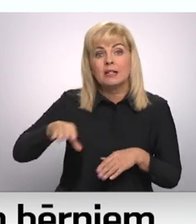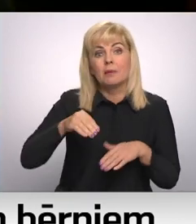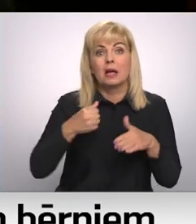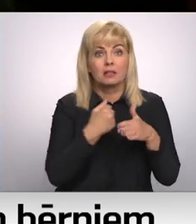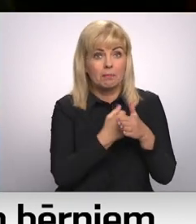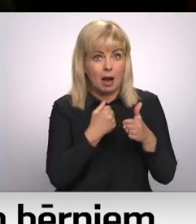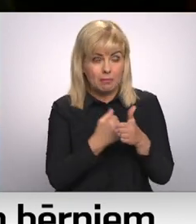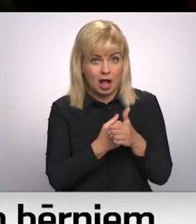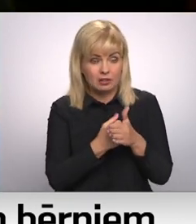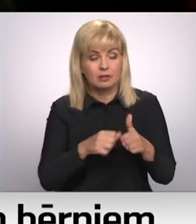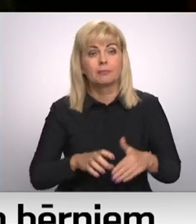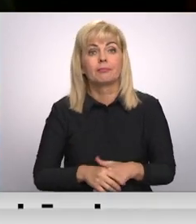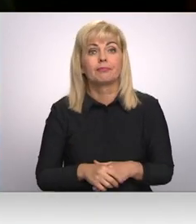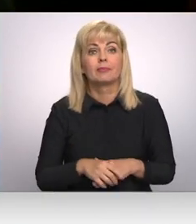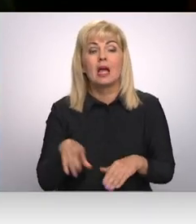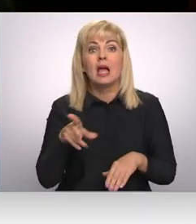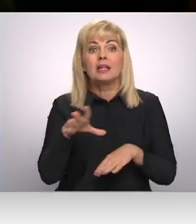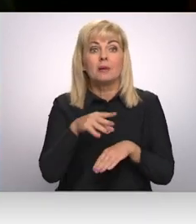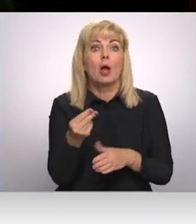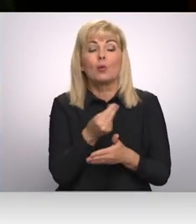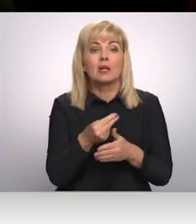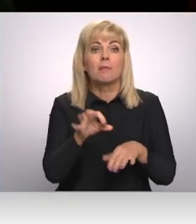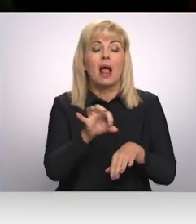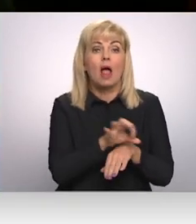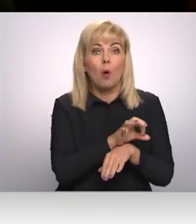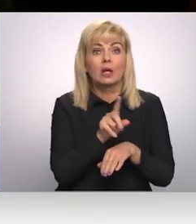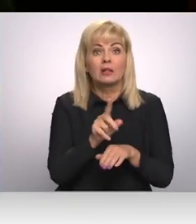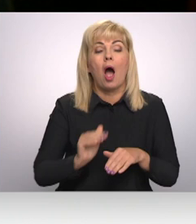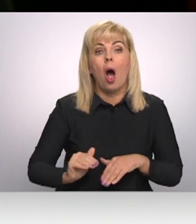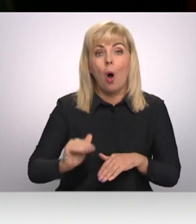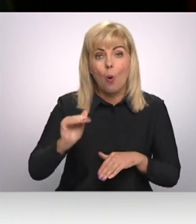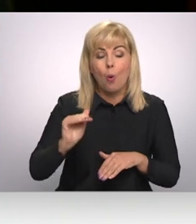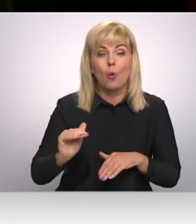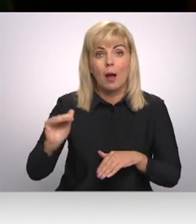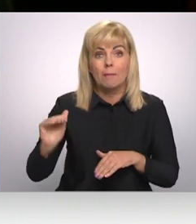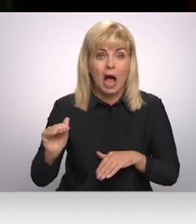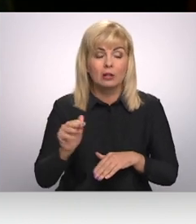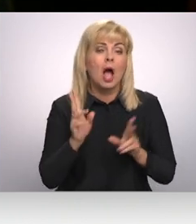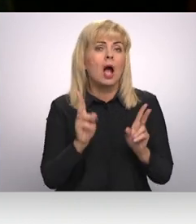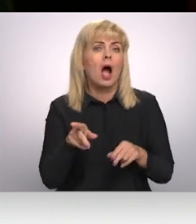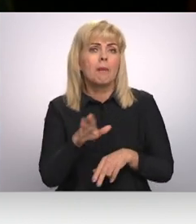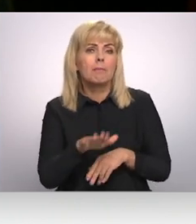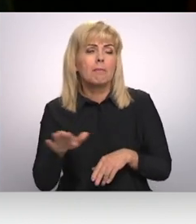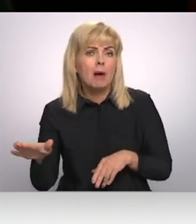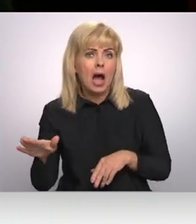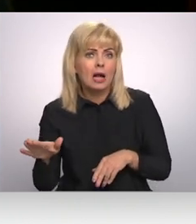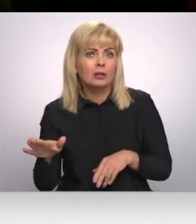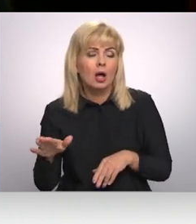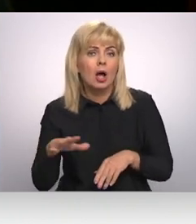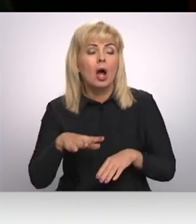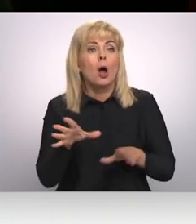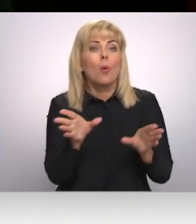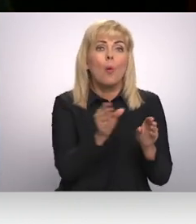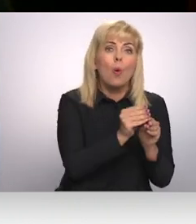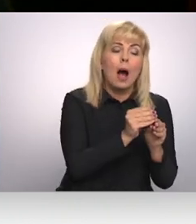pabalsts. Tie laulātie nu, nav varbūt, tik būtiski, kā šie bērni nākuši vai kopīgās